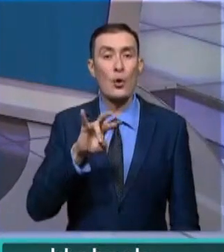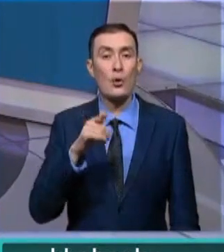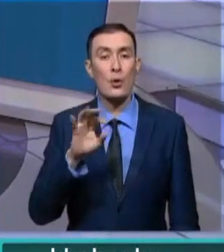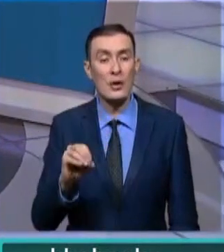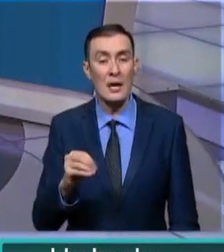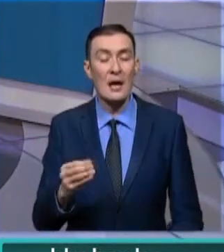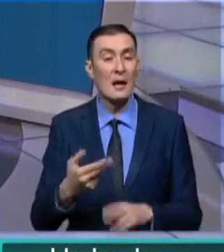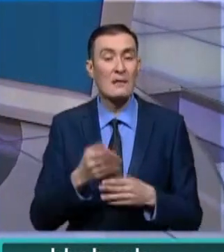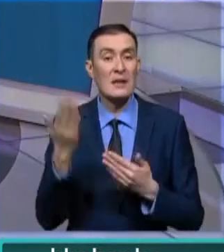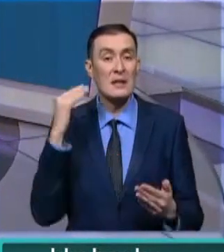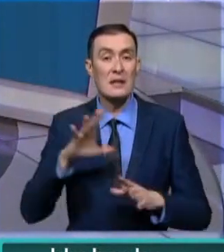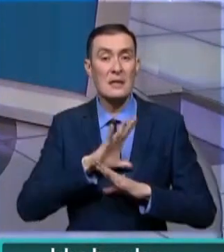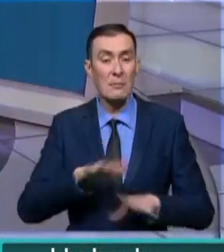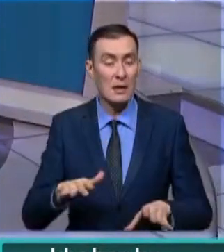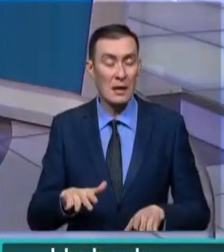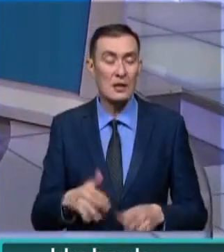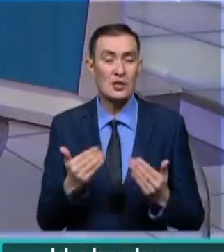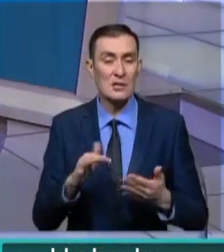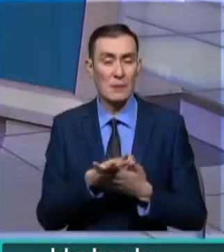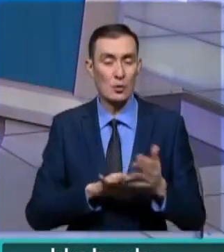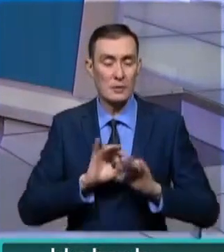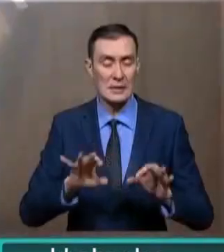с советских времен. Артем Грапов продолжит тему.